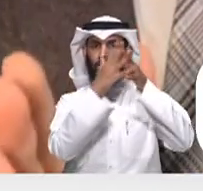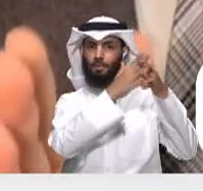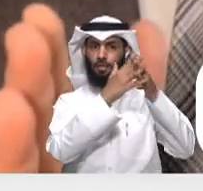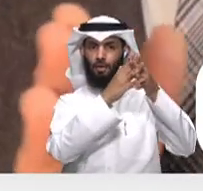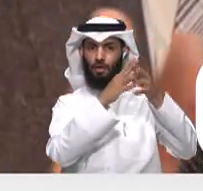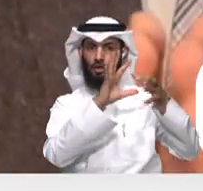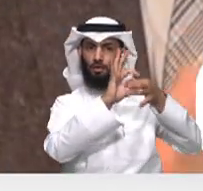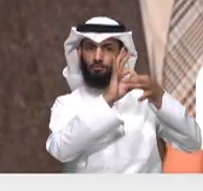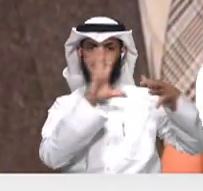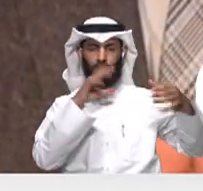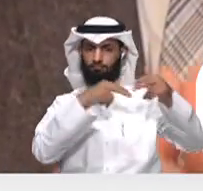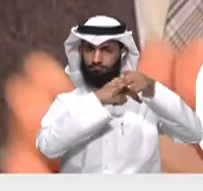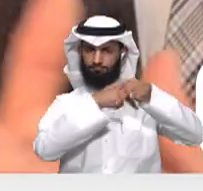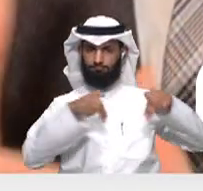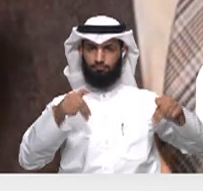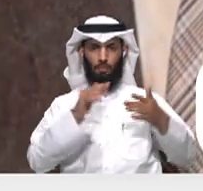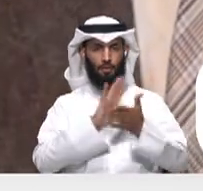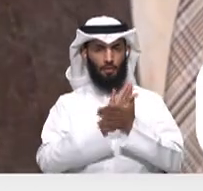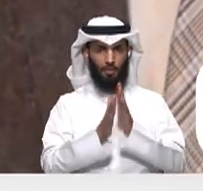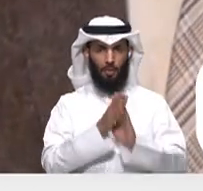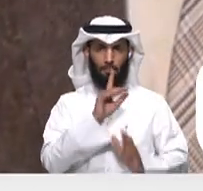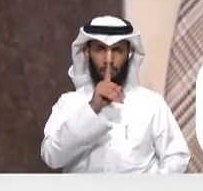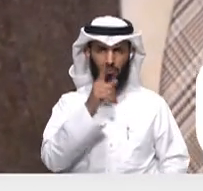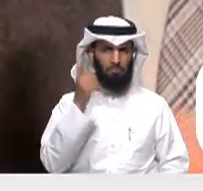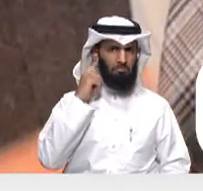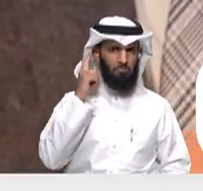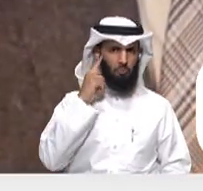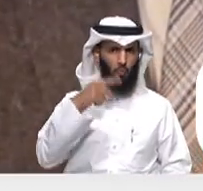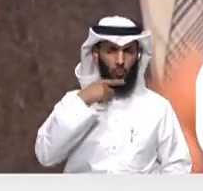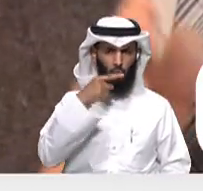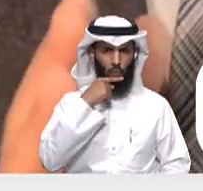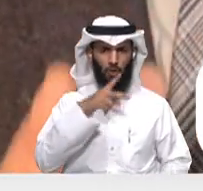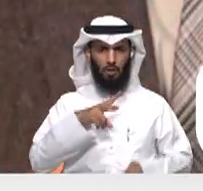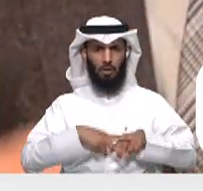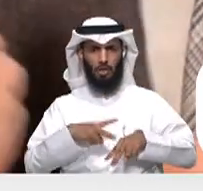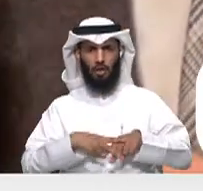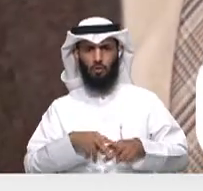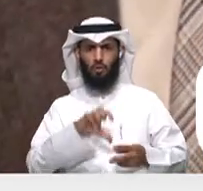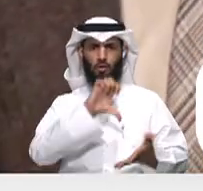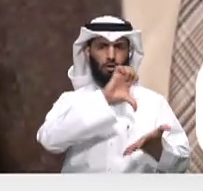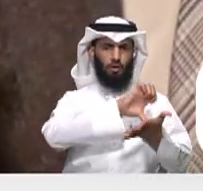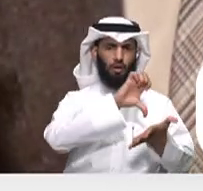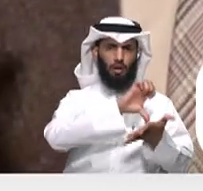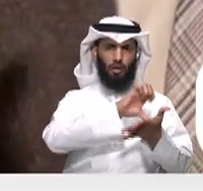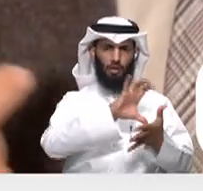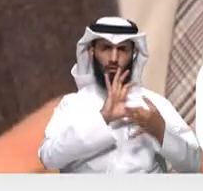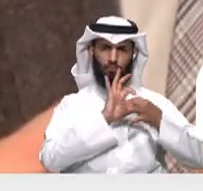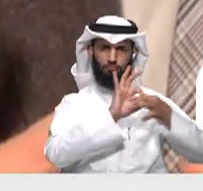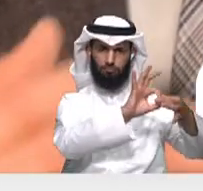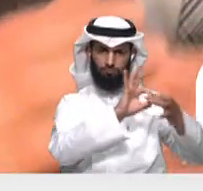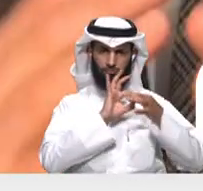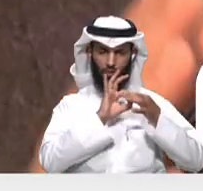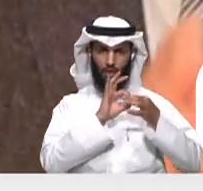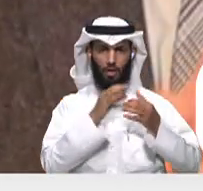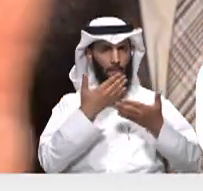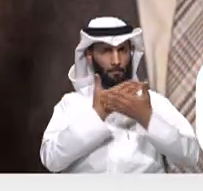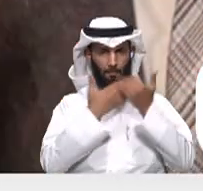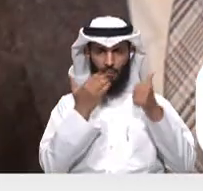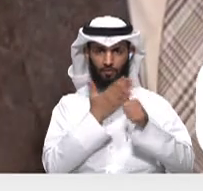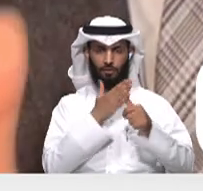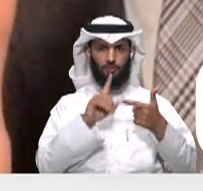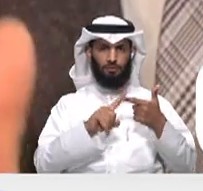عن أن هناك اتفاق ما بين أمريكا وإسرائيل، يقول الإيرانيون بأن هذا الأمر يعني الأمريكيين والصهاينة،